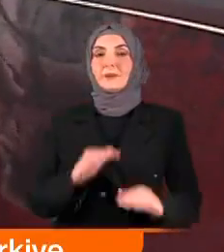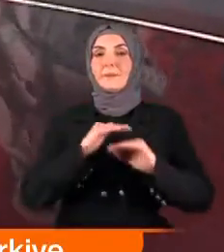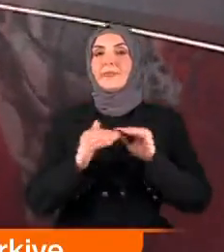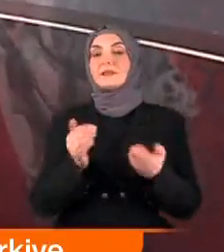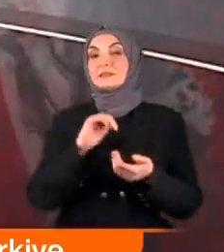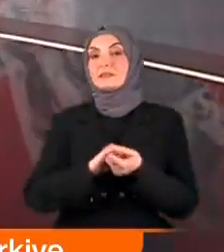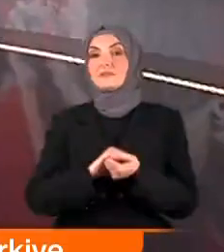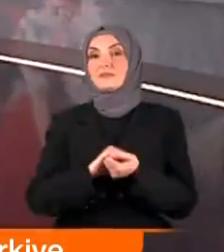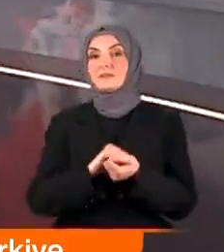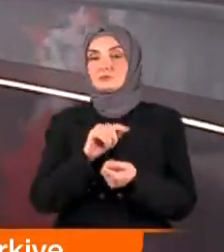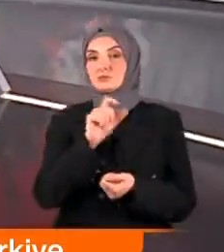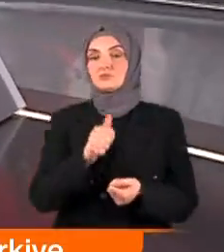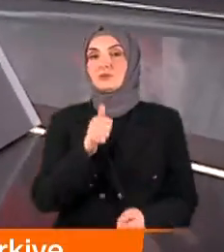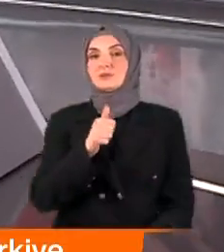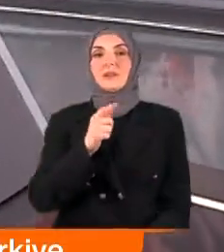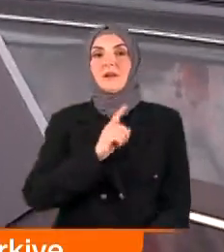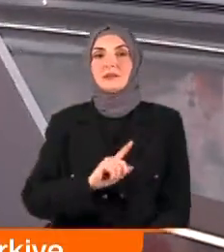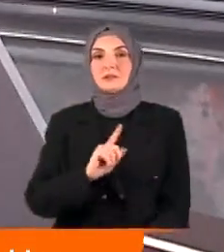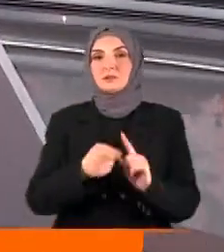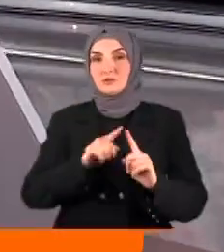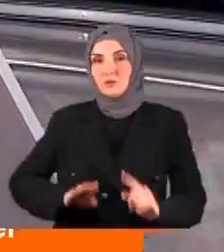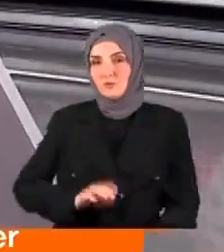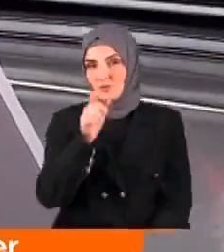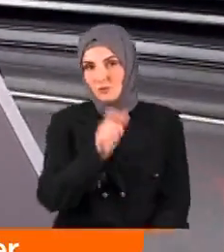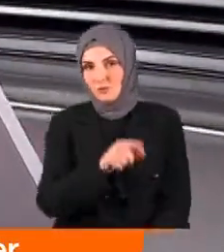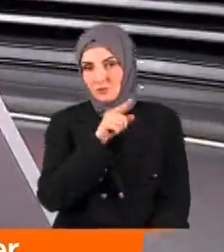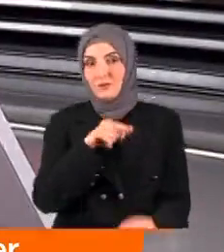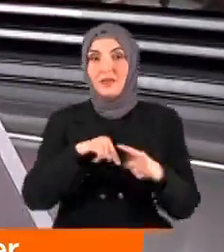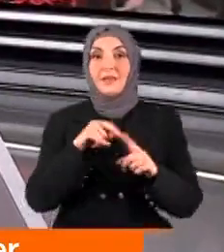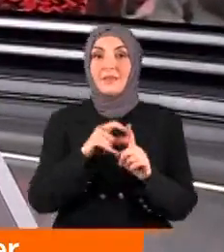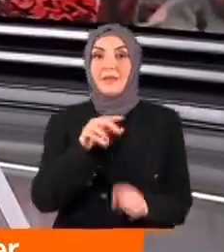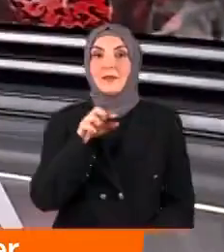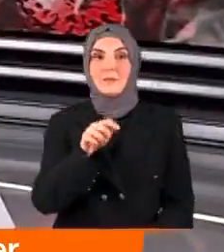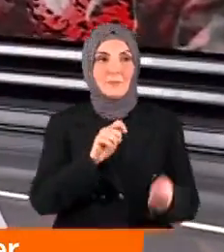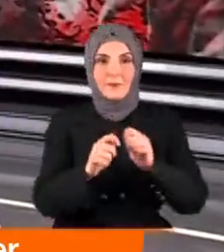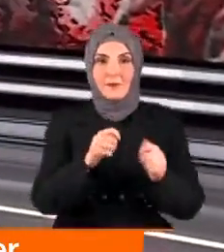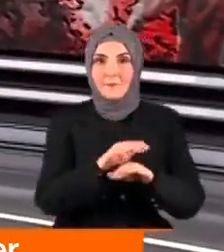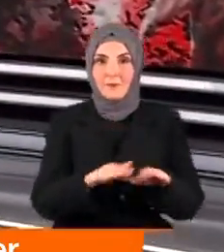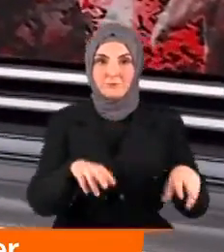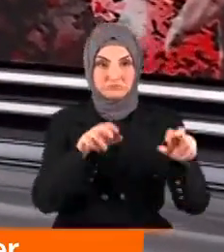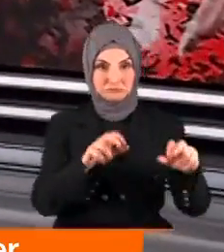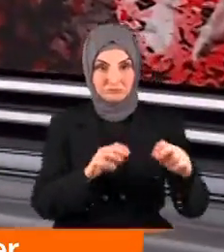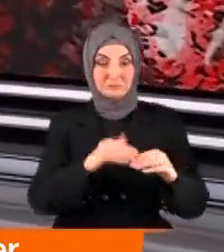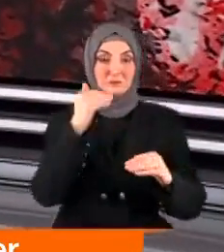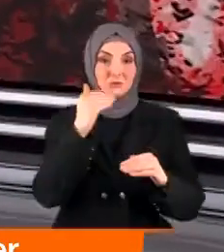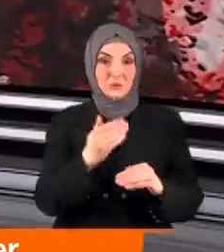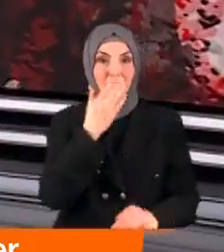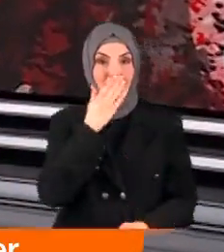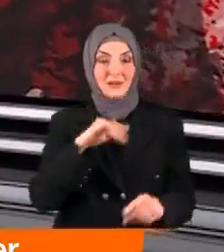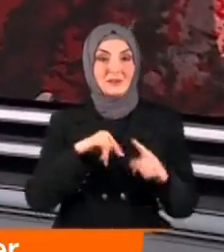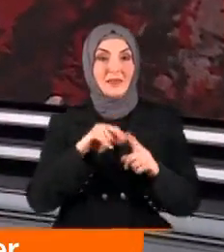Millet İttifakı'nın Cumhurbaşkanı adayı Kemal Kılıçdaroğlu HDP ile pazarlık masasına oturduktan sonra sadece HDP'den değil Kandil'deki